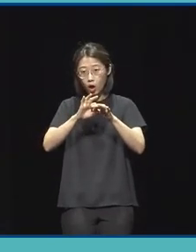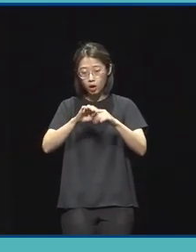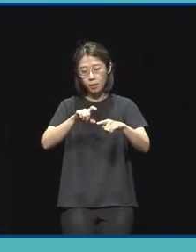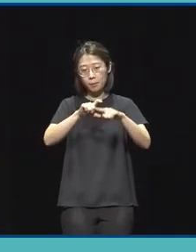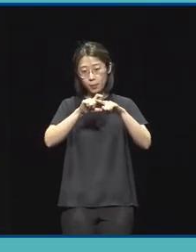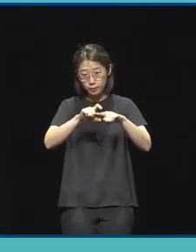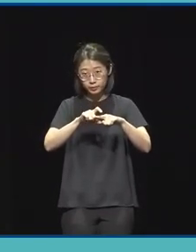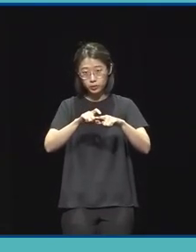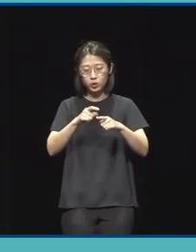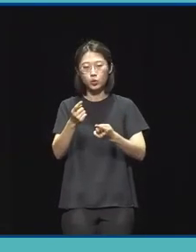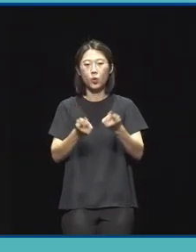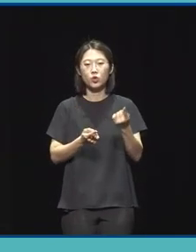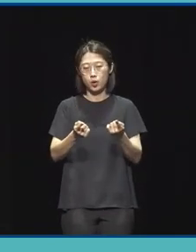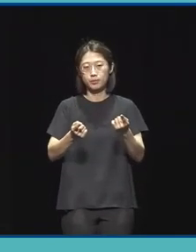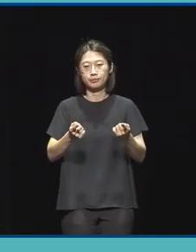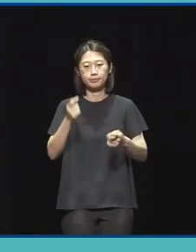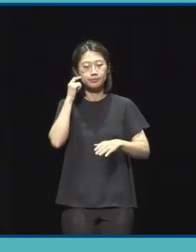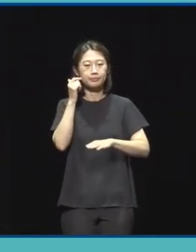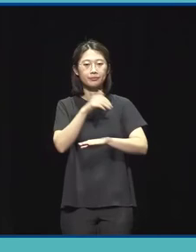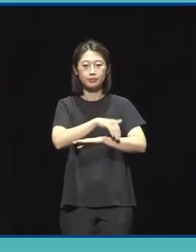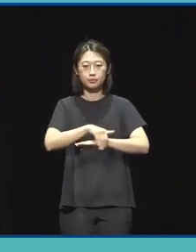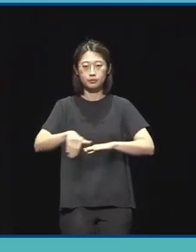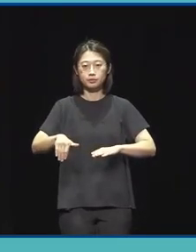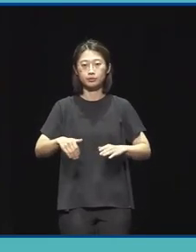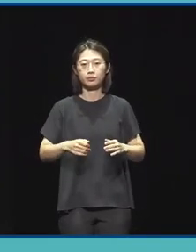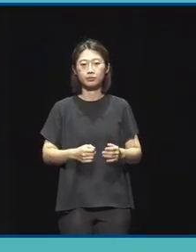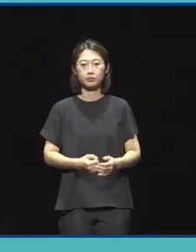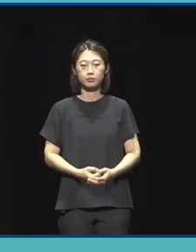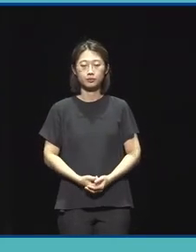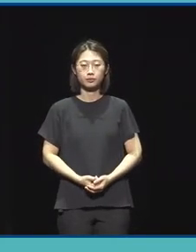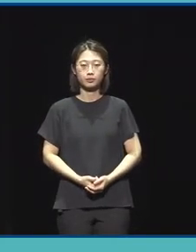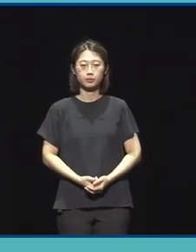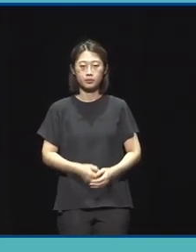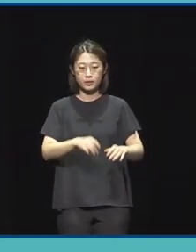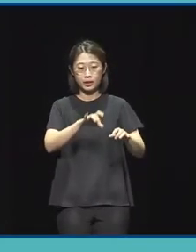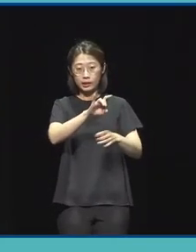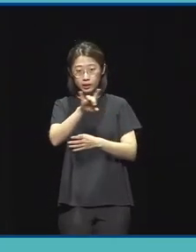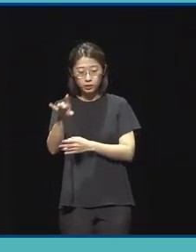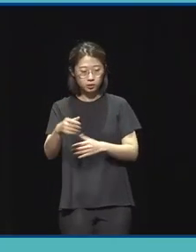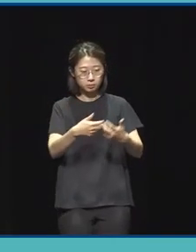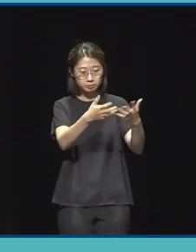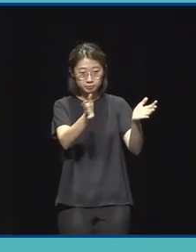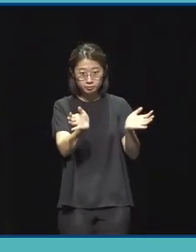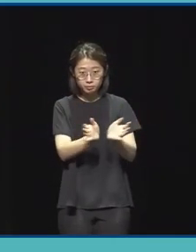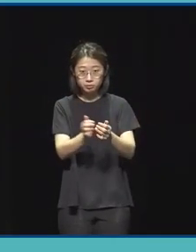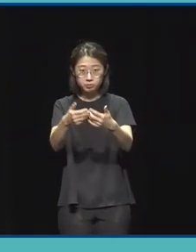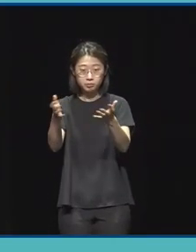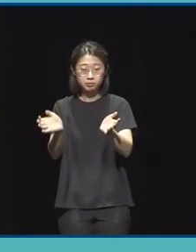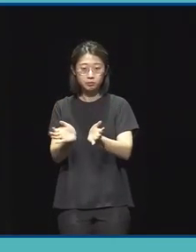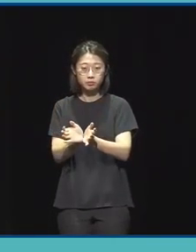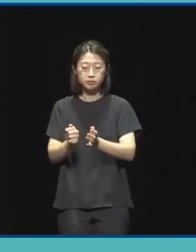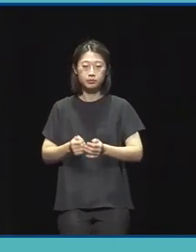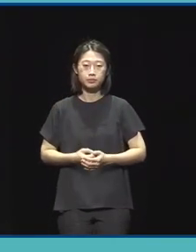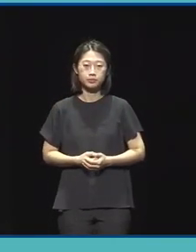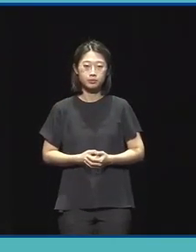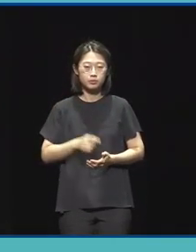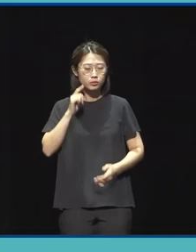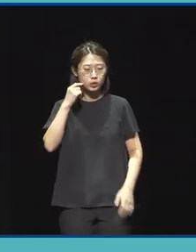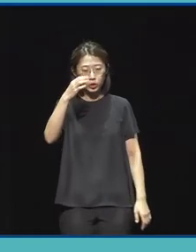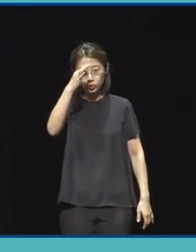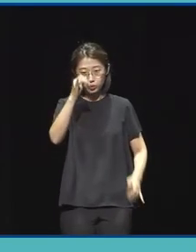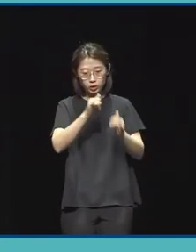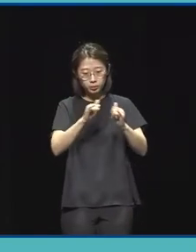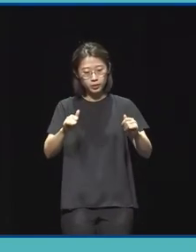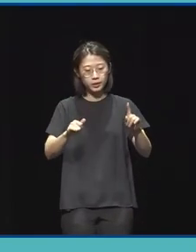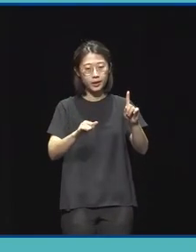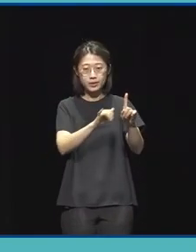분과주송은 소폭 조정이 될 수 있다라는 것을 참고로 말씀드릴 수 있을 것 같습니다 가품가별로 아까 말씀드린 전체 8대 예술 분야의 전문가 1인씩